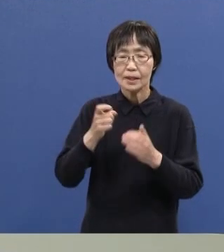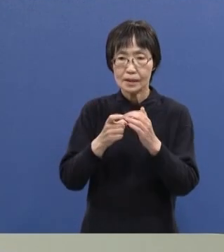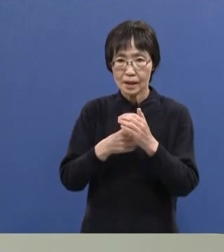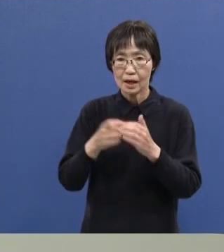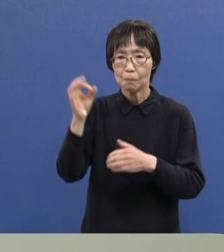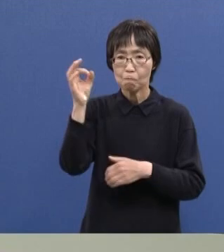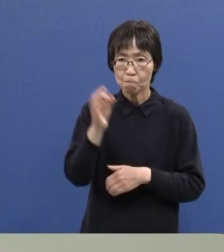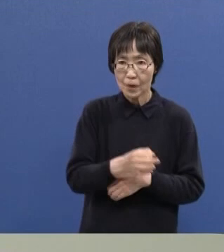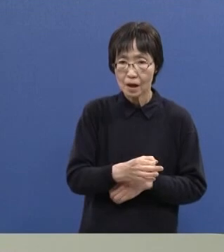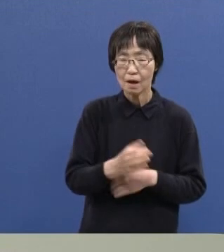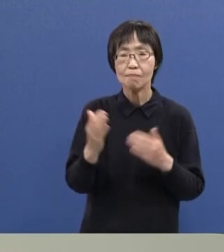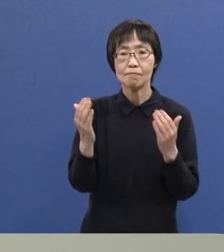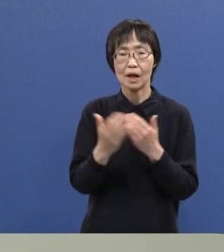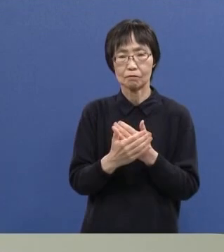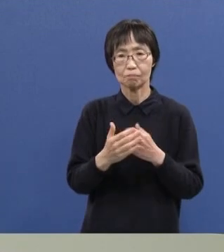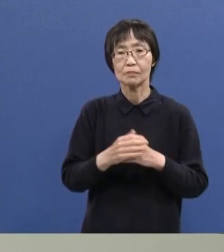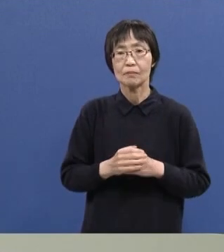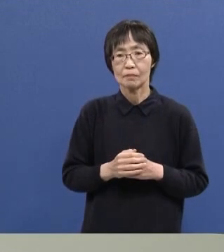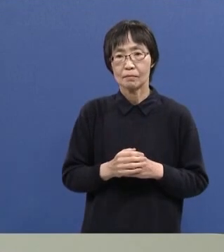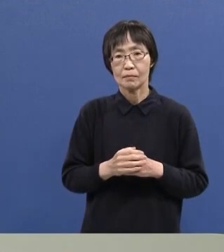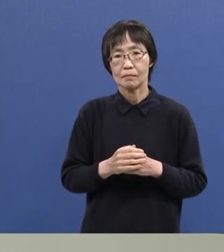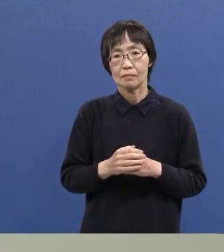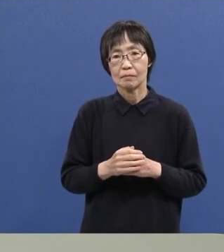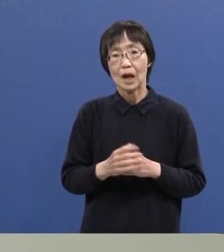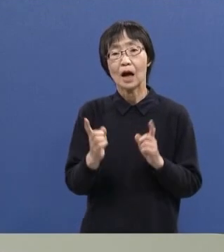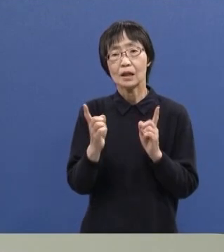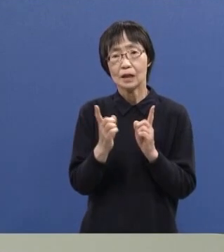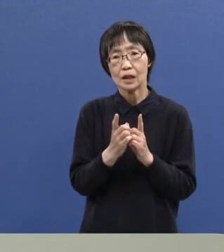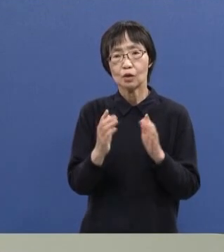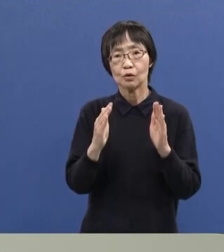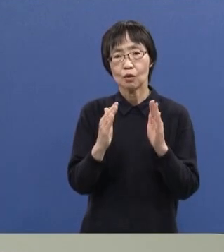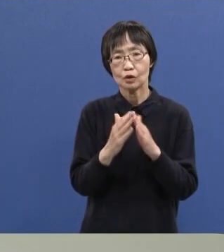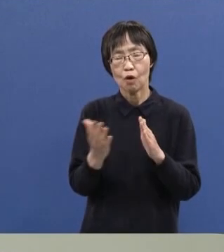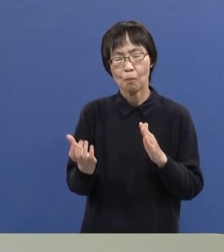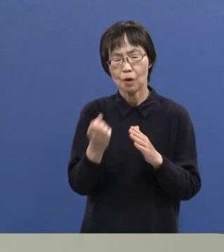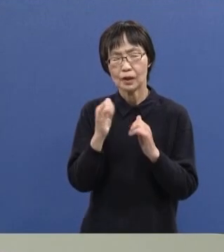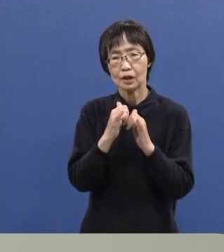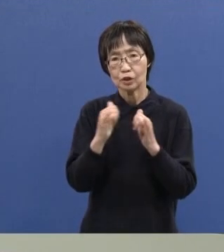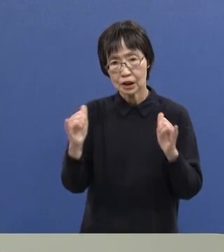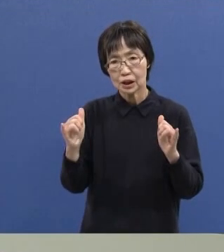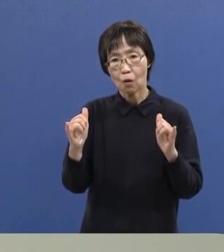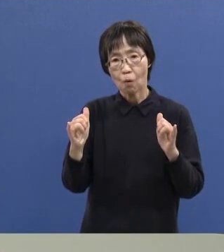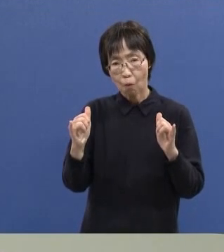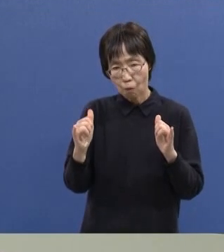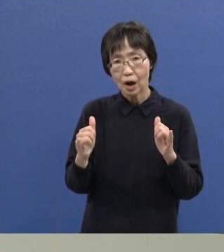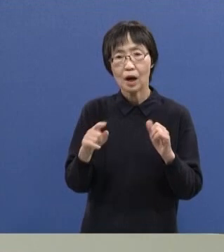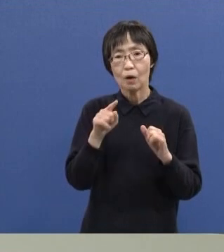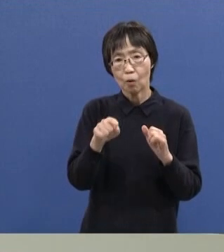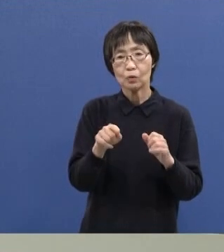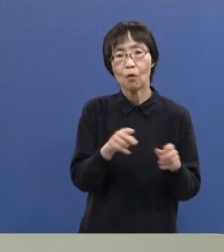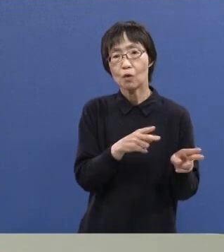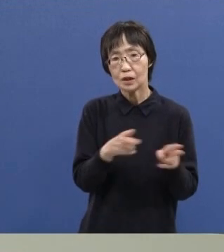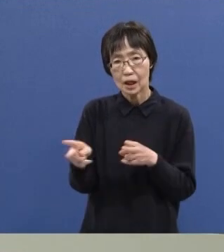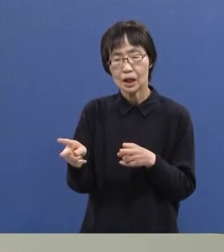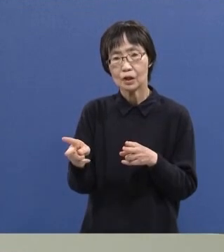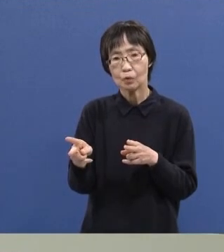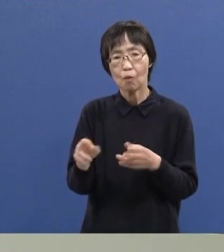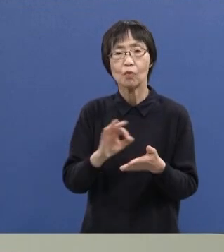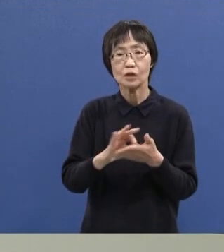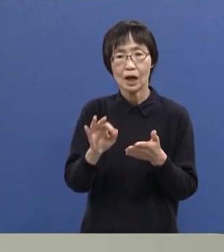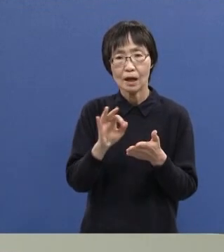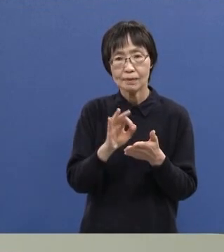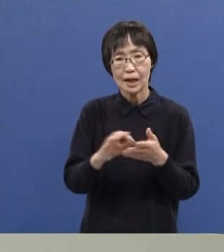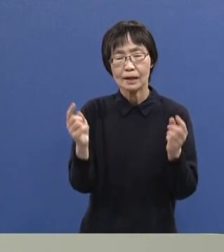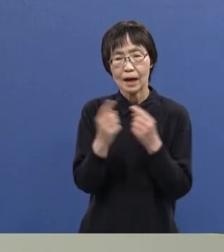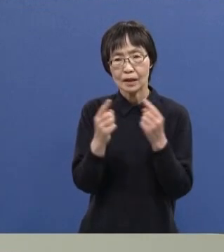。対象の住宅をお持ちの方はぜひ制度を活用して耐震改修の検討を行